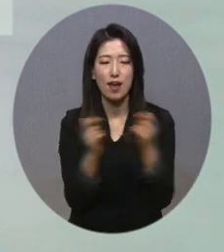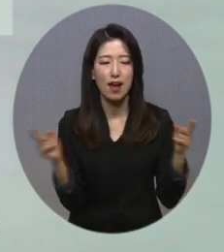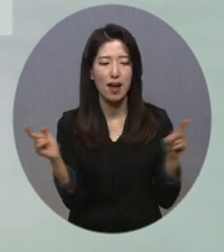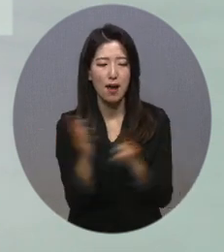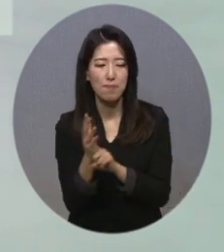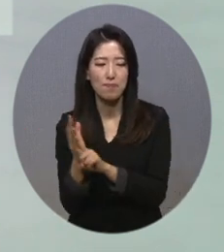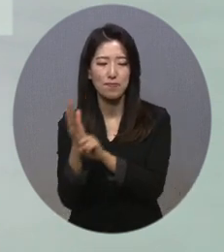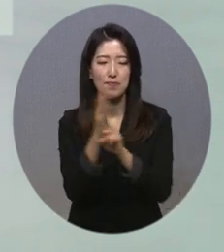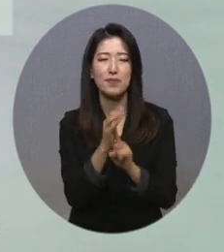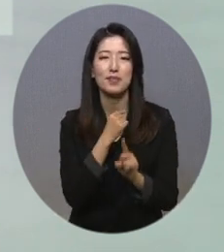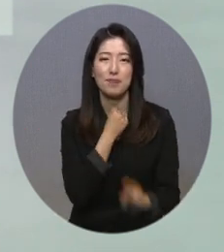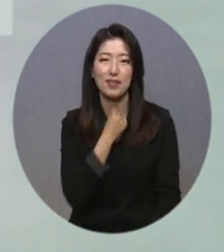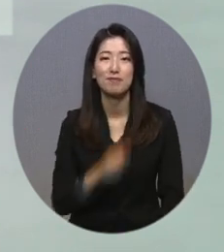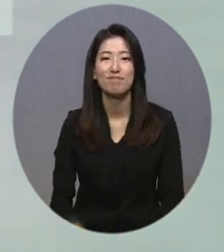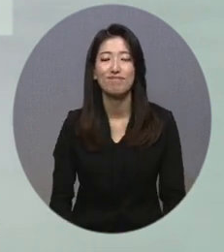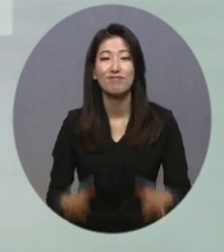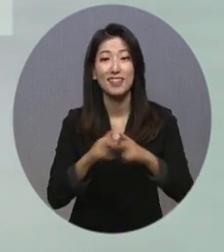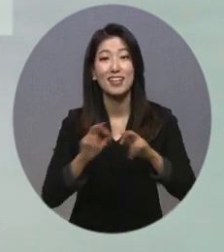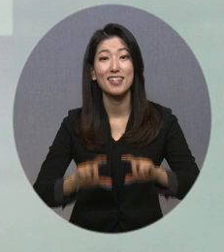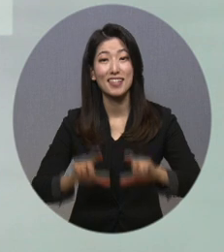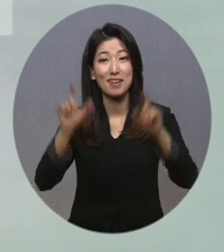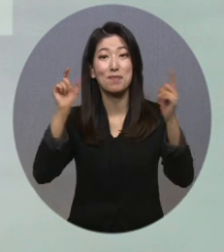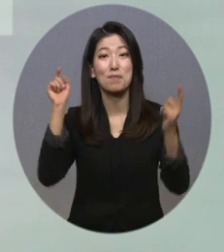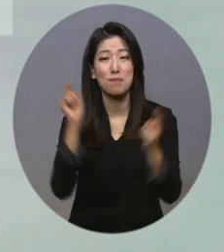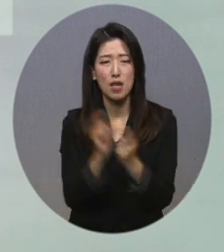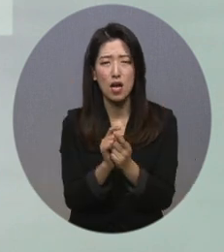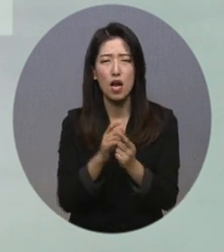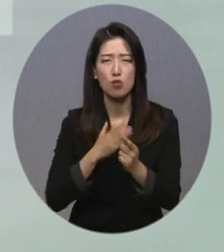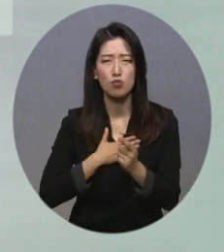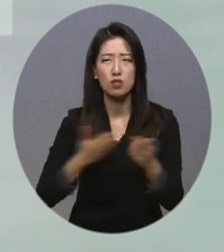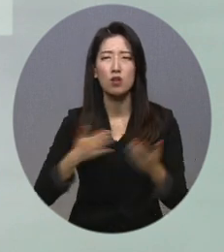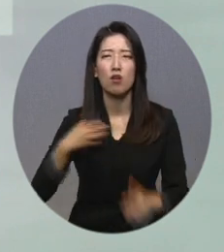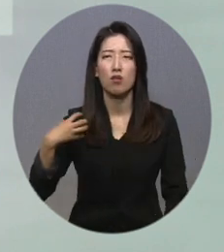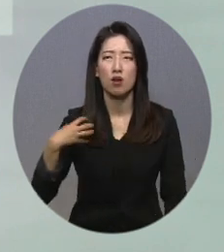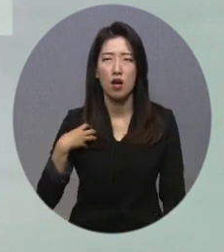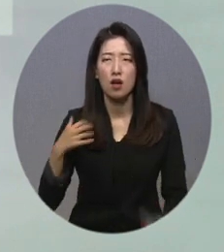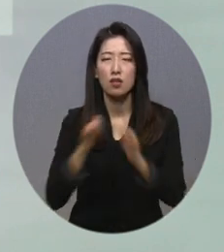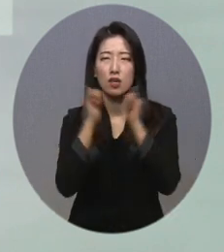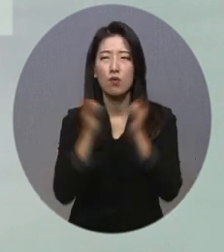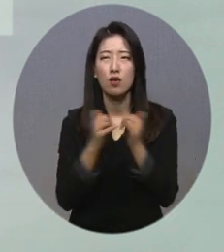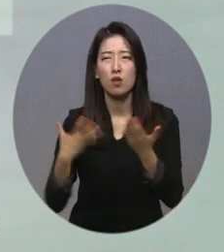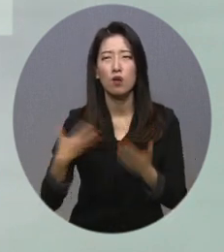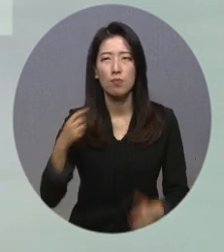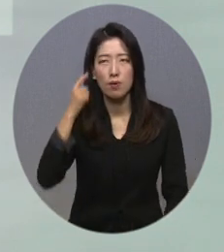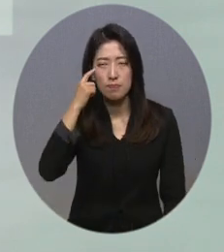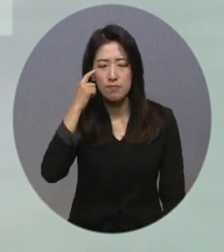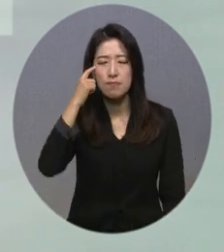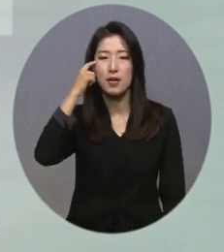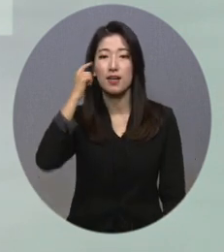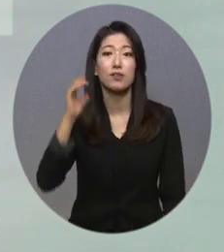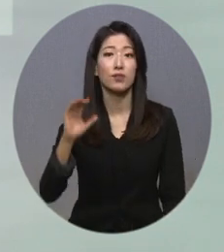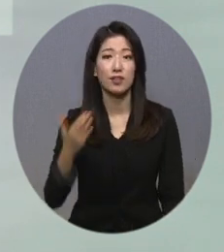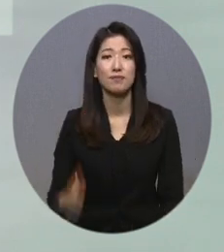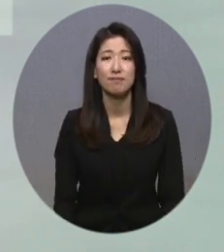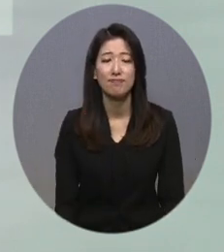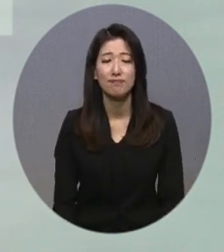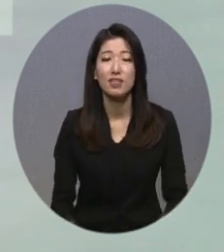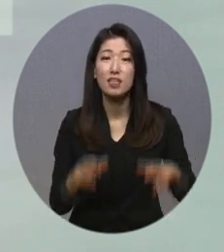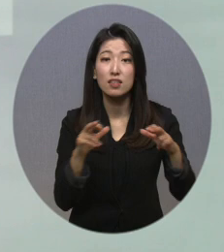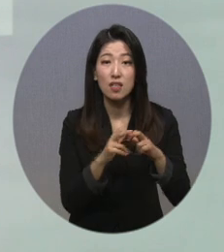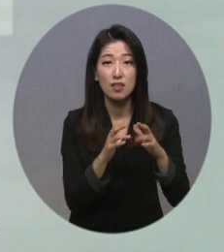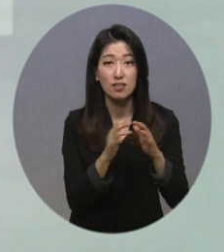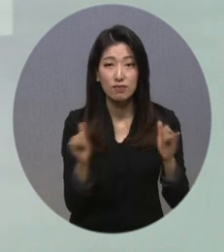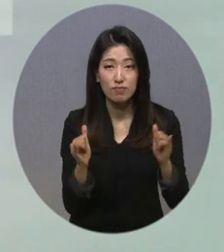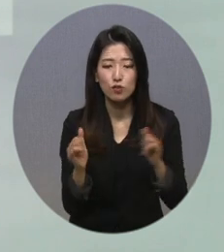장애인의 날을 맞이하여 다시 한번 우리의 소명과 사회적 역할을 상기해 봅니다. 장애가 있는 국민이 재활